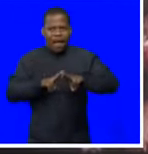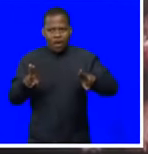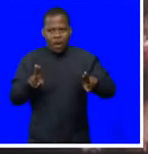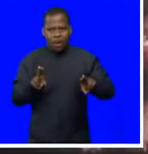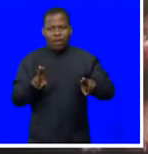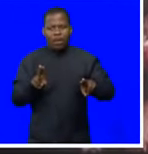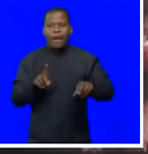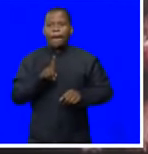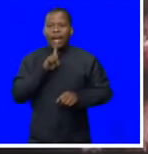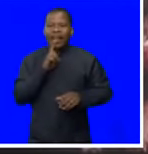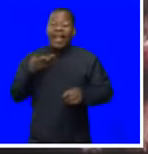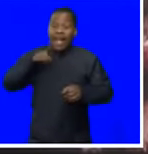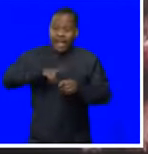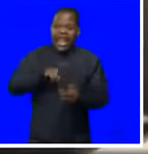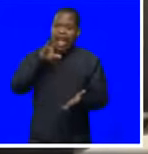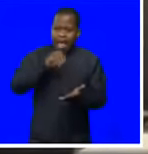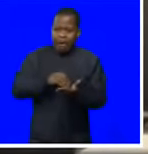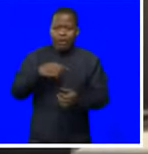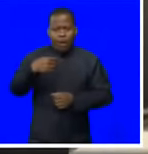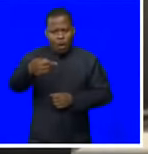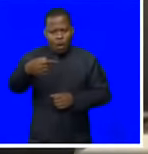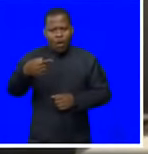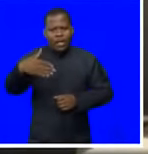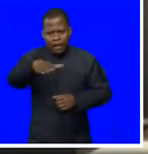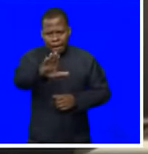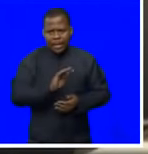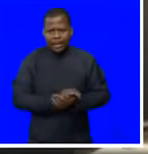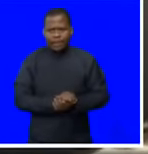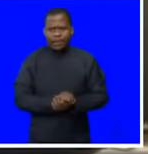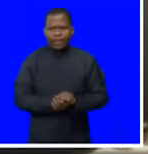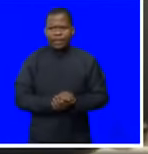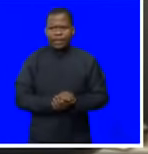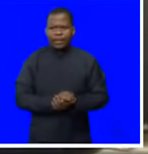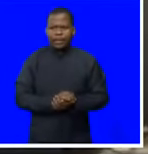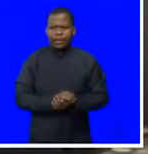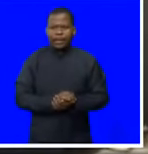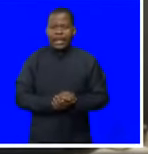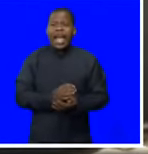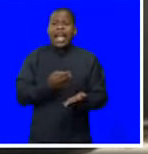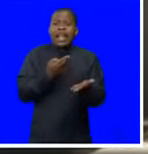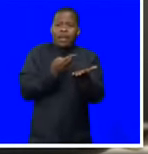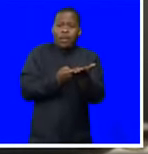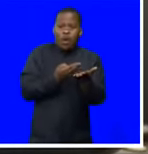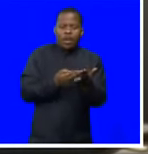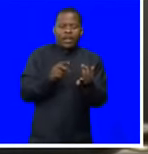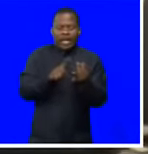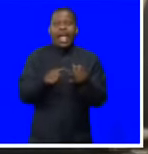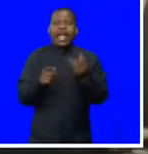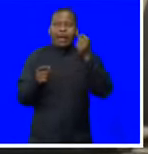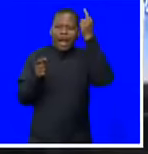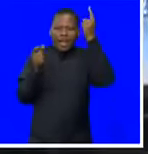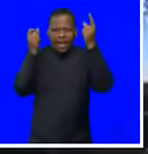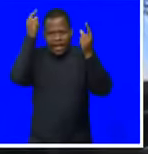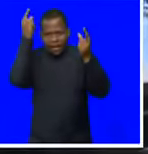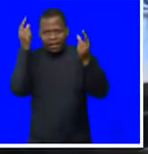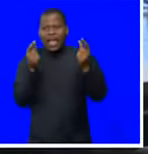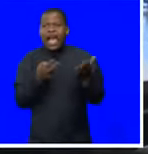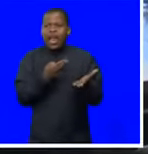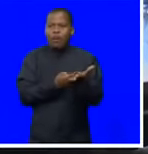it is available for the country. Kubheke ukuthi sibikele sive ngedivumelwane kanye netincumo lelo uthathwa